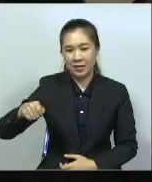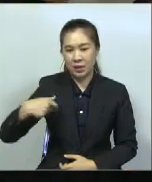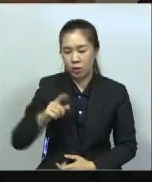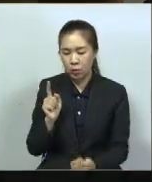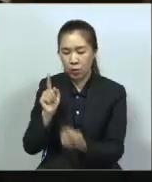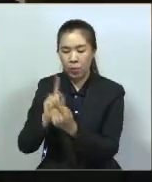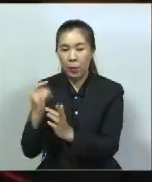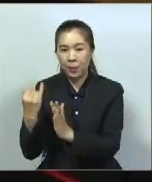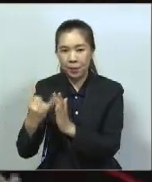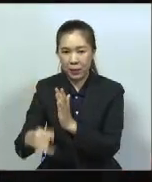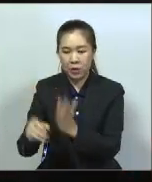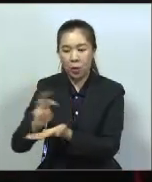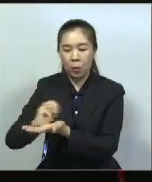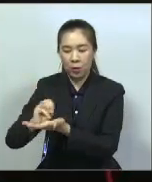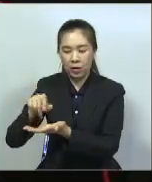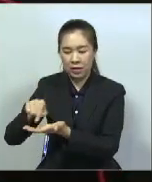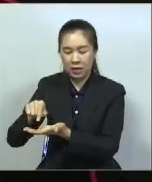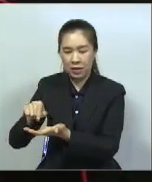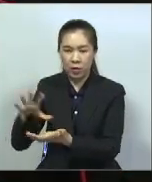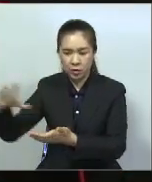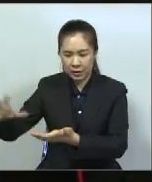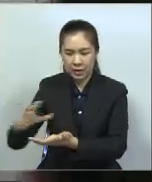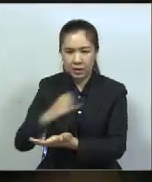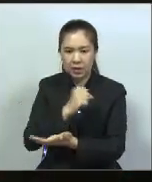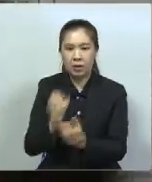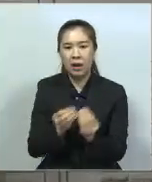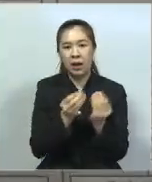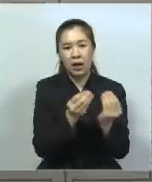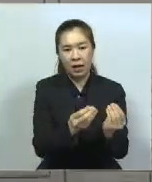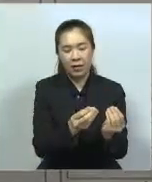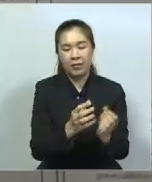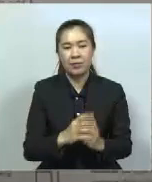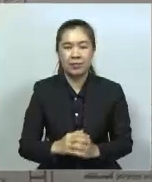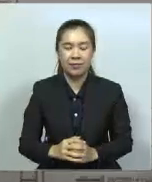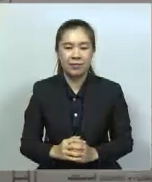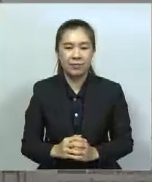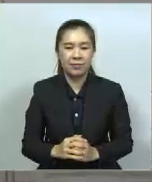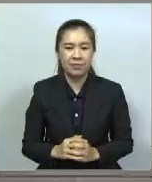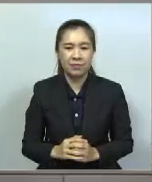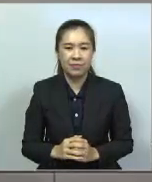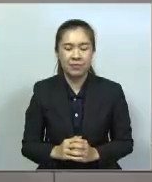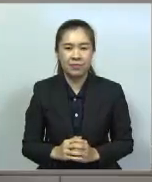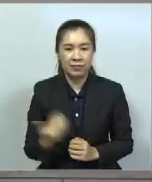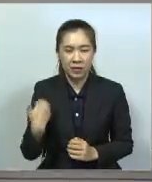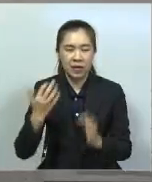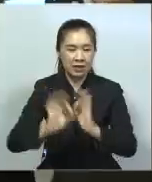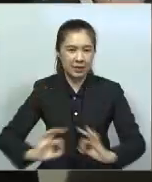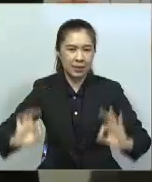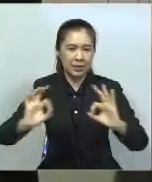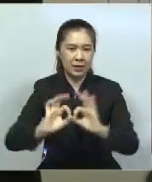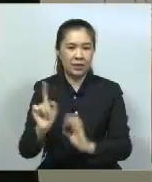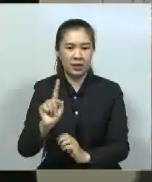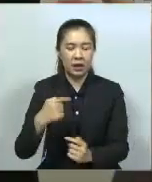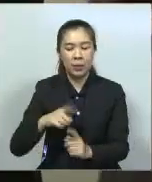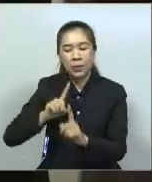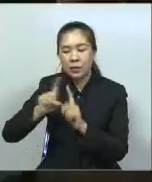บความผิดจะยึดทรัพย์มูลนิธิทั้งหมดให้ตกเป็นของแผ่นดินแล้วก็นำไปคืนผู้เสียหายส่วนอันนี้อีกหนึ่งประเด็นสำคัญนะคะก็มี